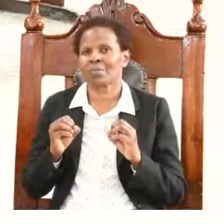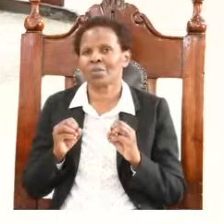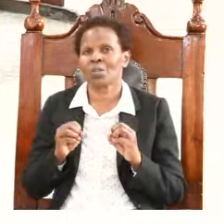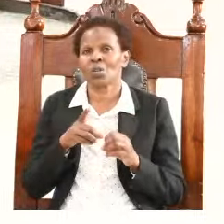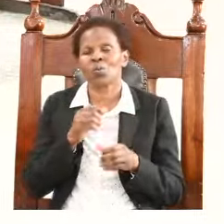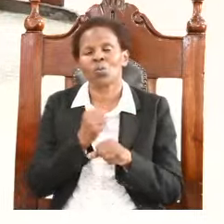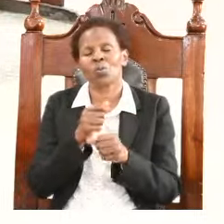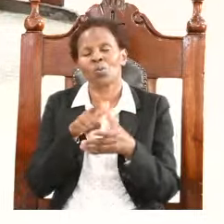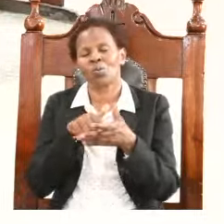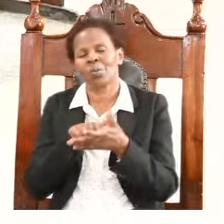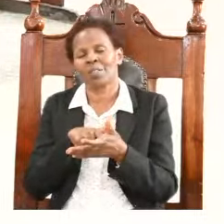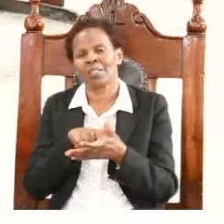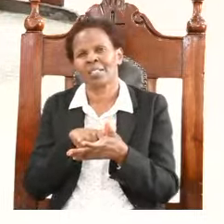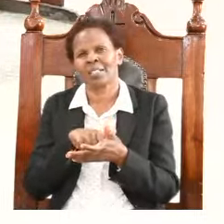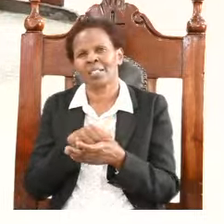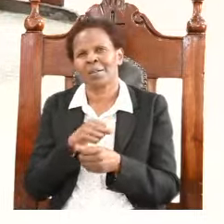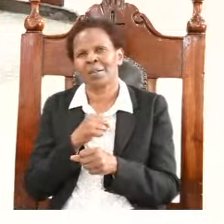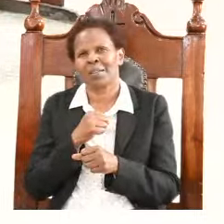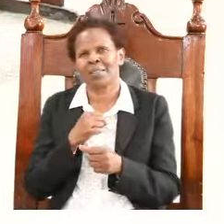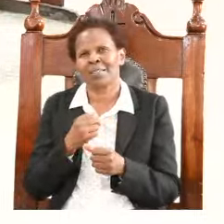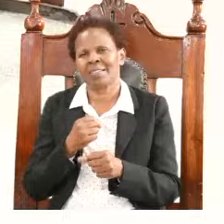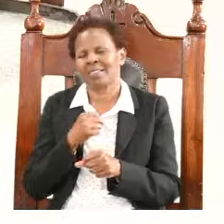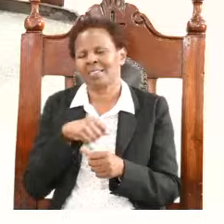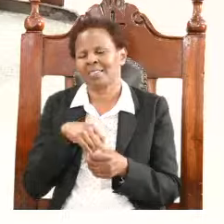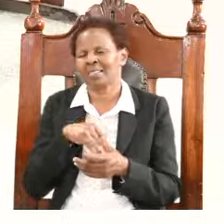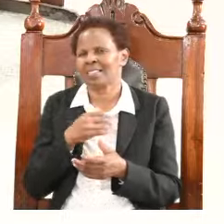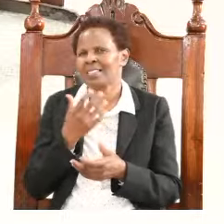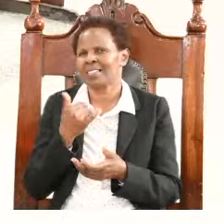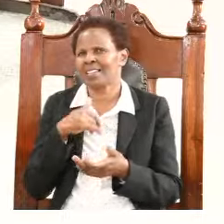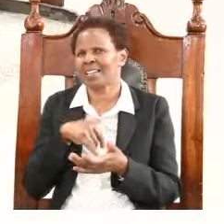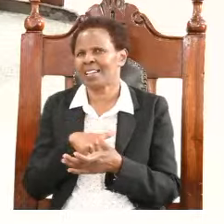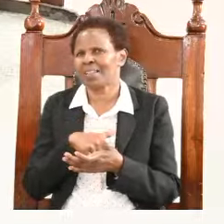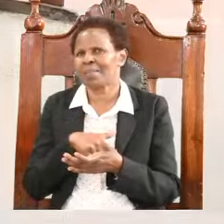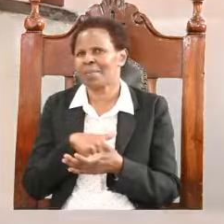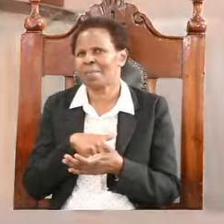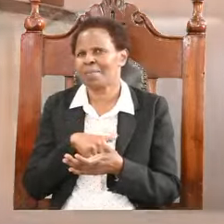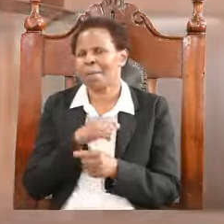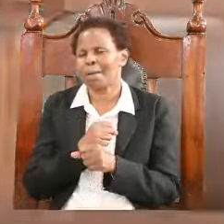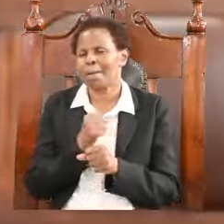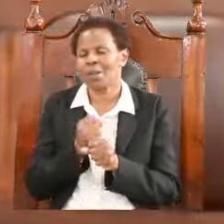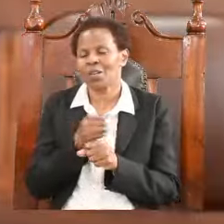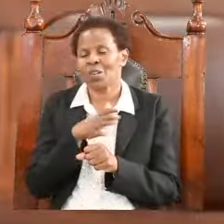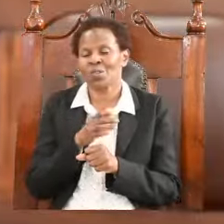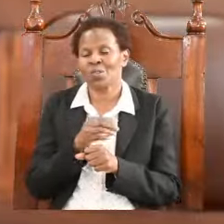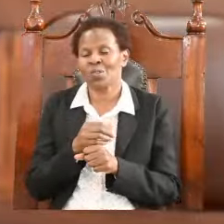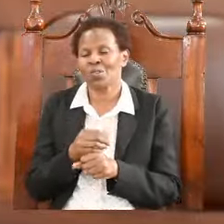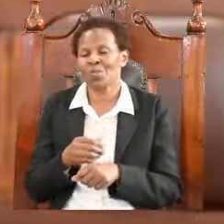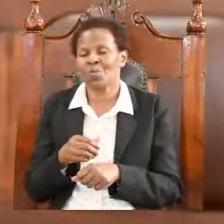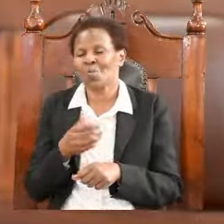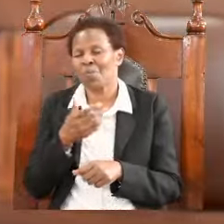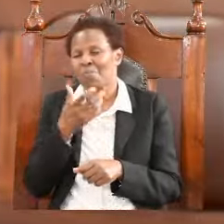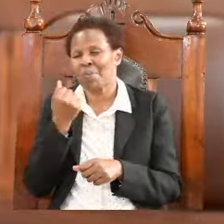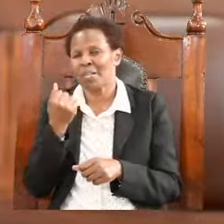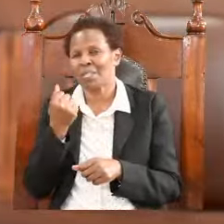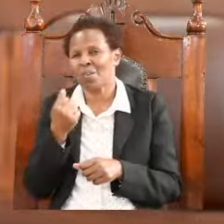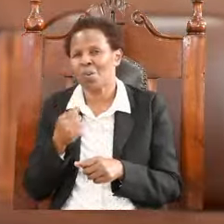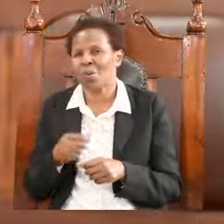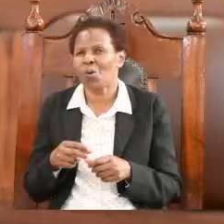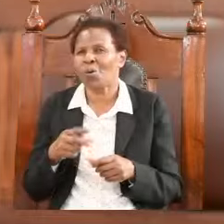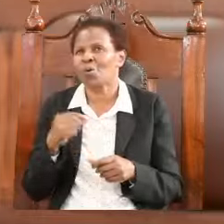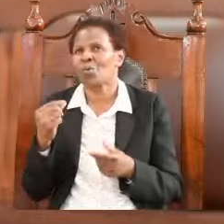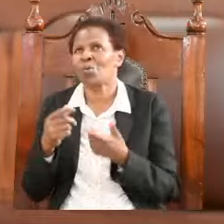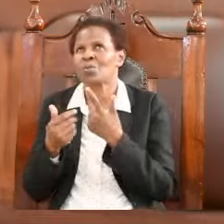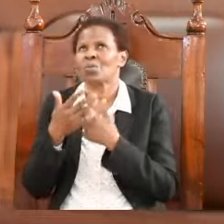atia undu ucio ni utumaga ugatuika bita ukanjia gwiciria hihi ona uria ungirihiria kanyu gutumaga uthie kuri